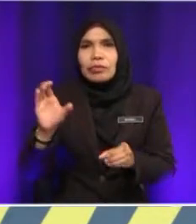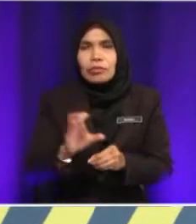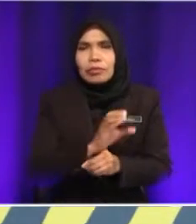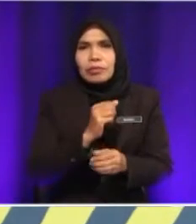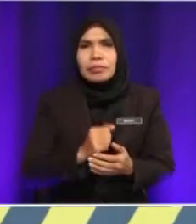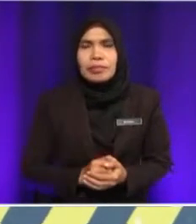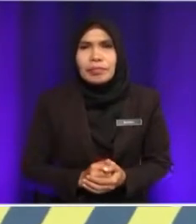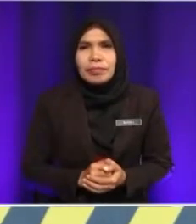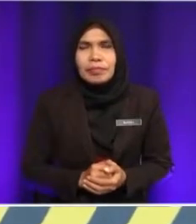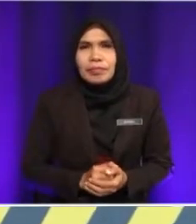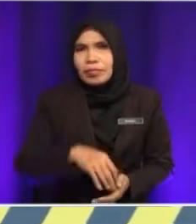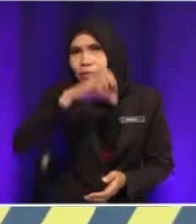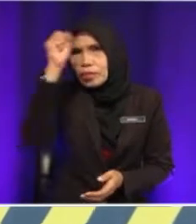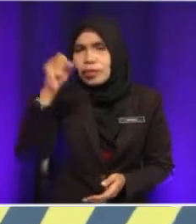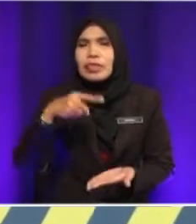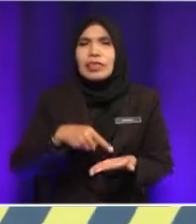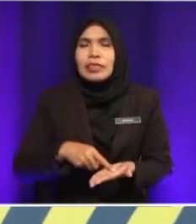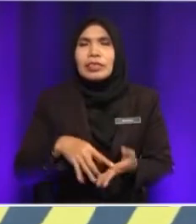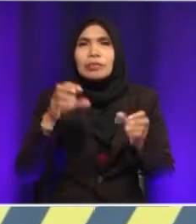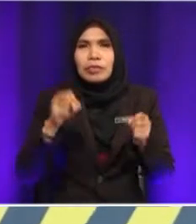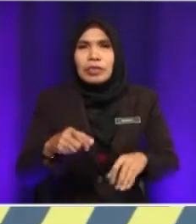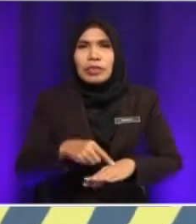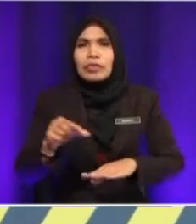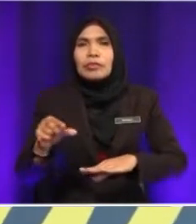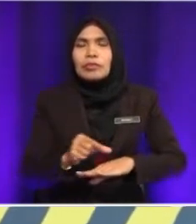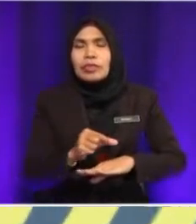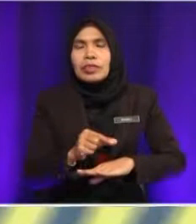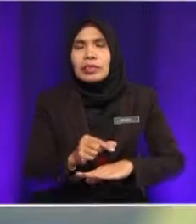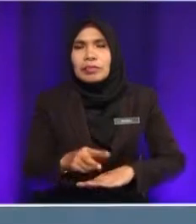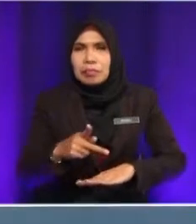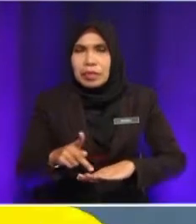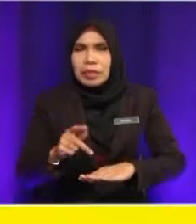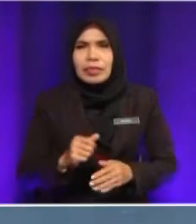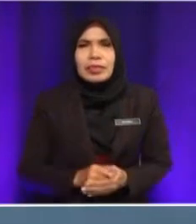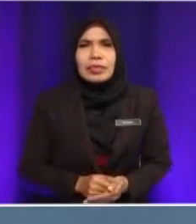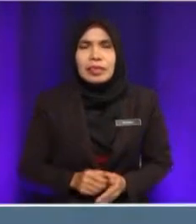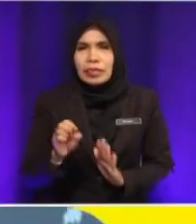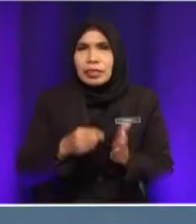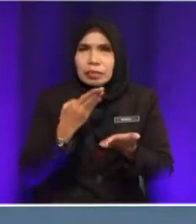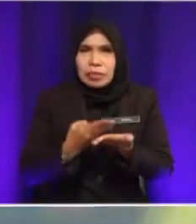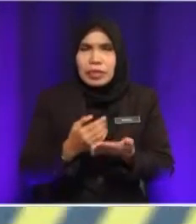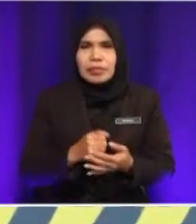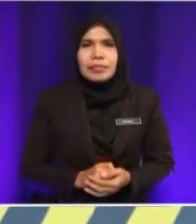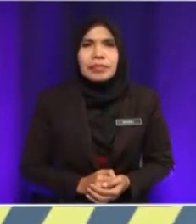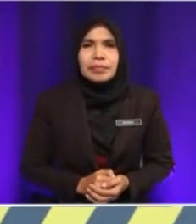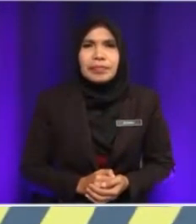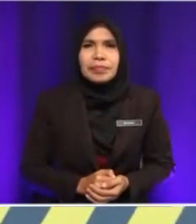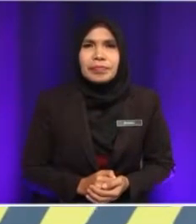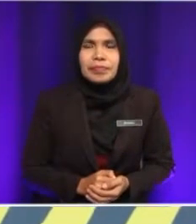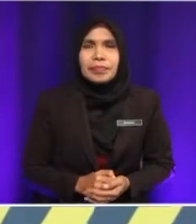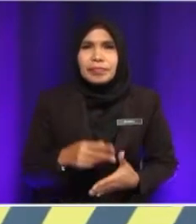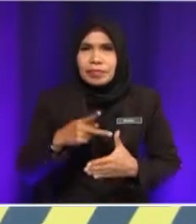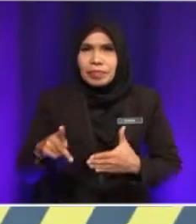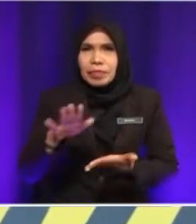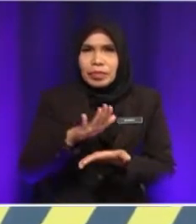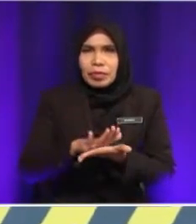digunakan yang kedua yang ketiganya dari segi pembinaan instrumen ini kita pihak sekolah